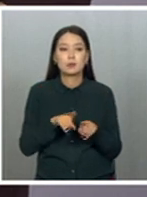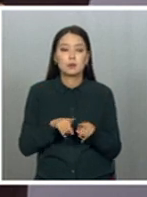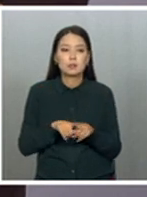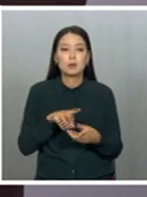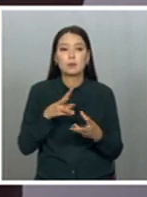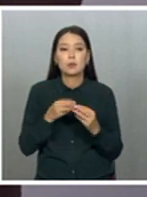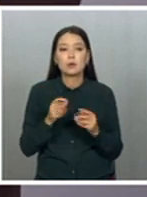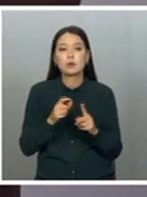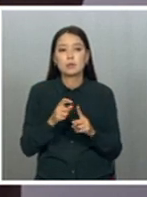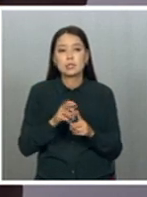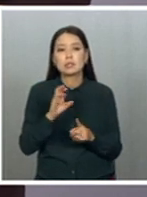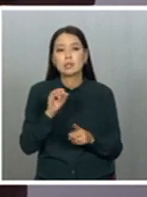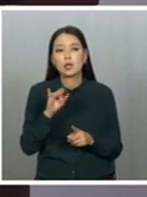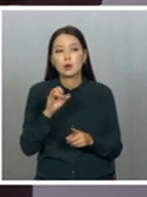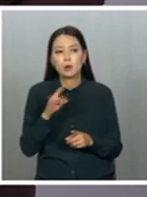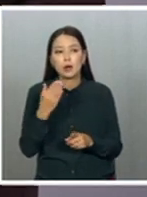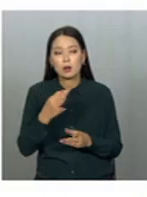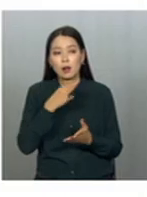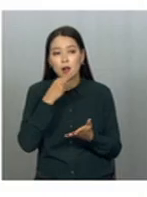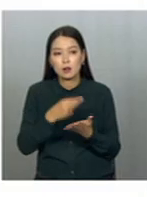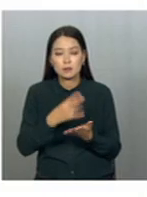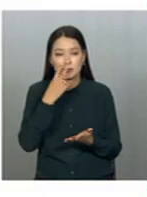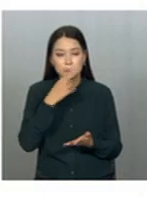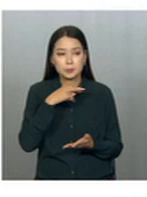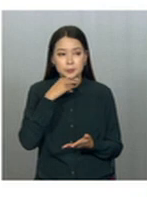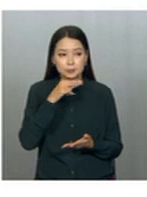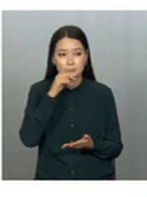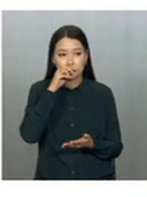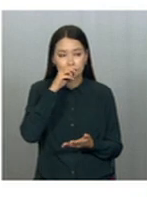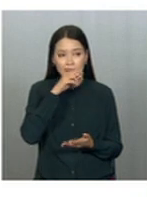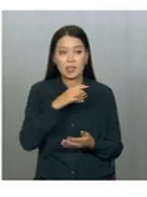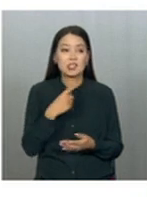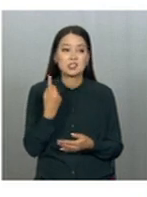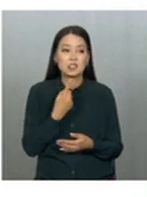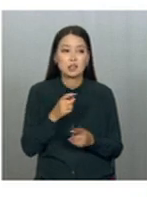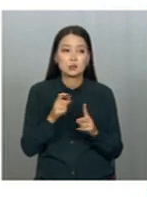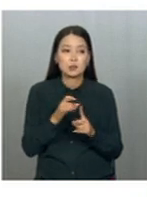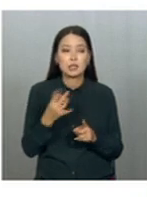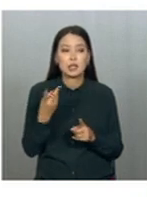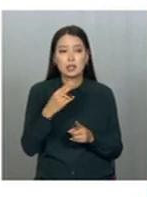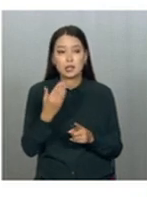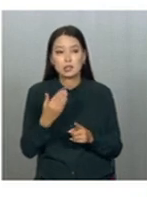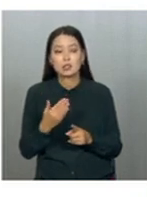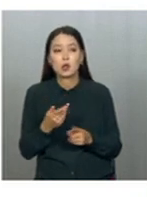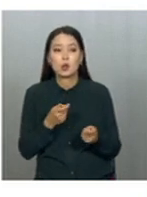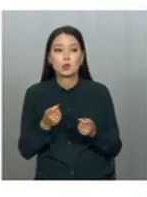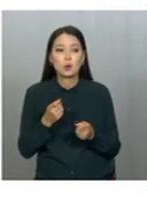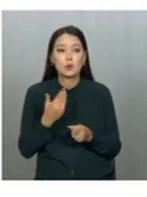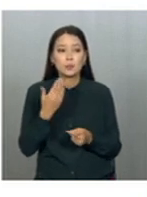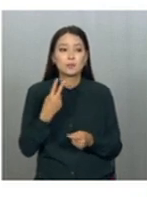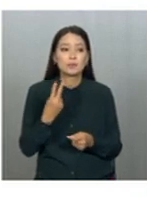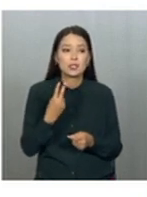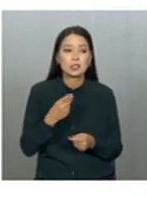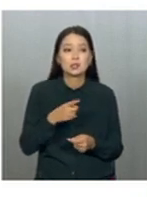сөзінен Сәруардың қайсарлығын көреміз. Жалғыз сөзбен екі ғаріп төренің аузынан екінші рет өргенде орыс орақ